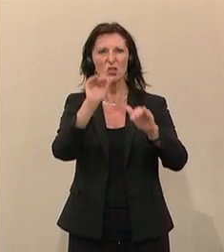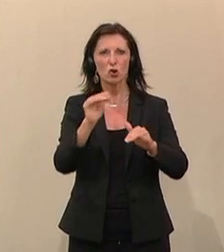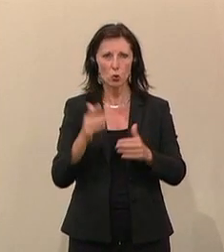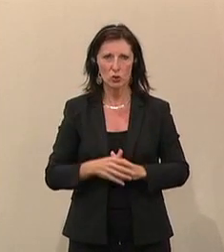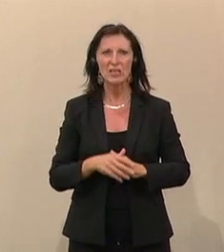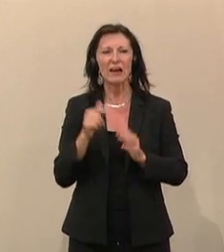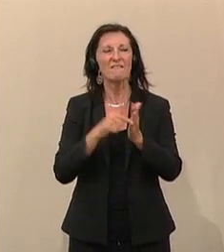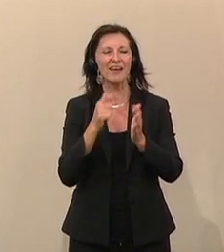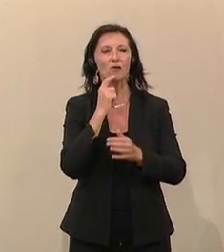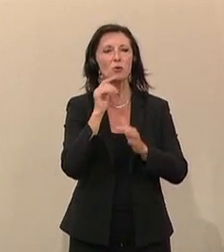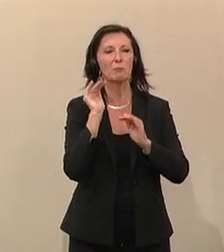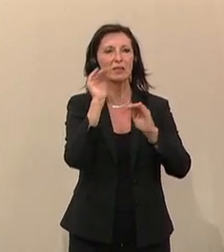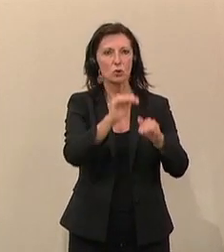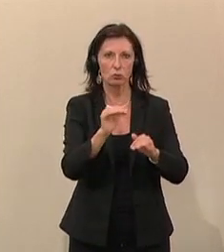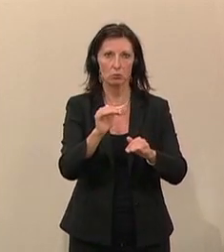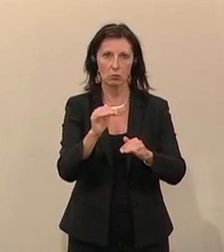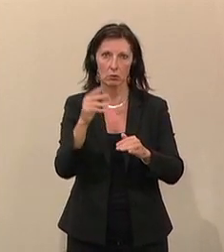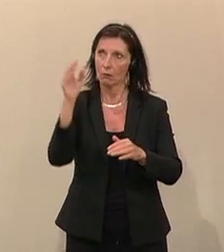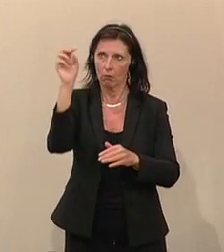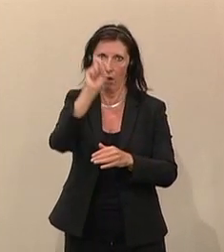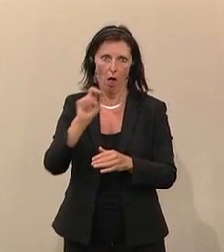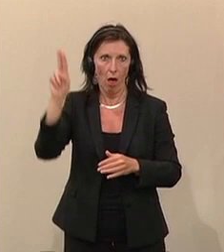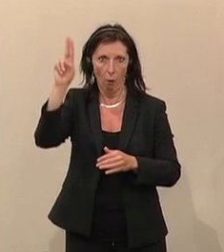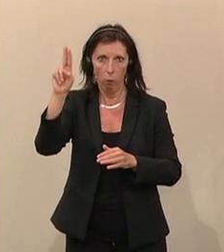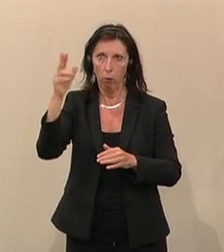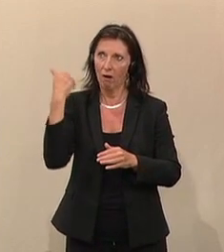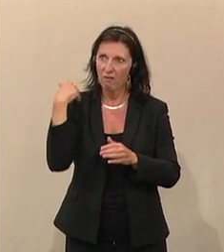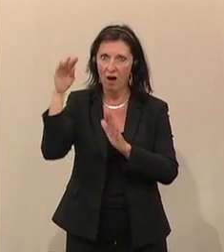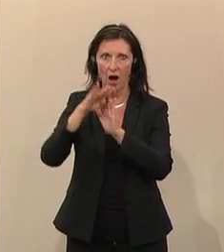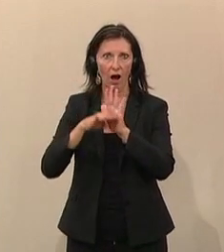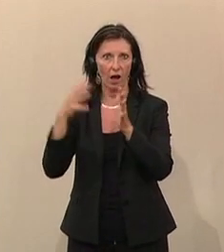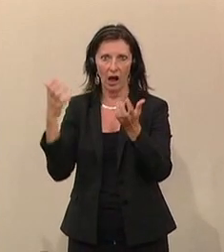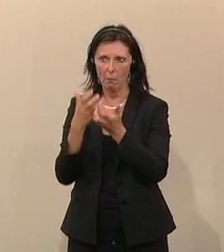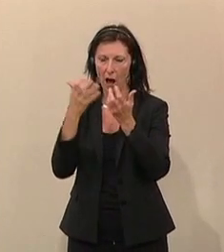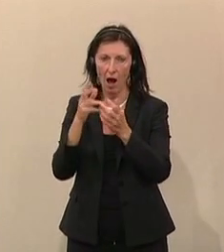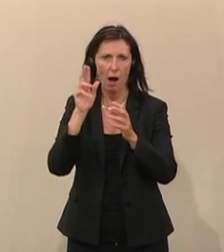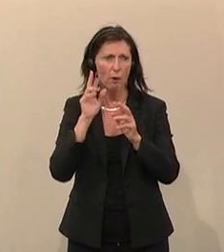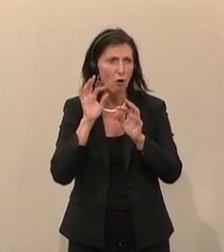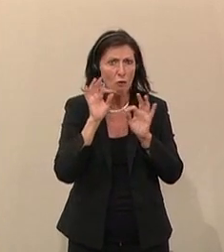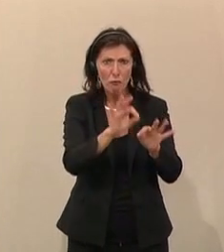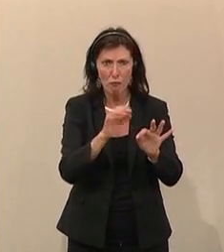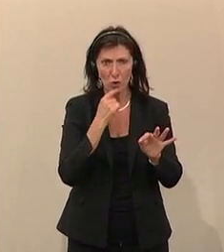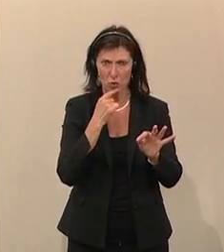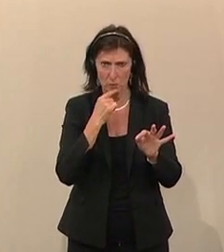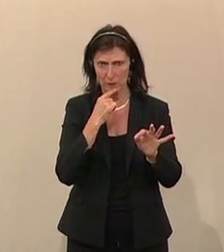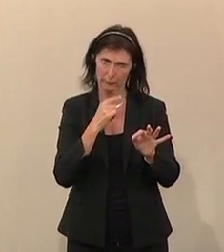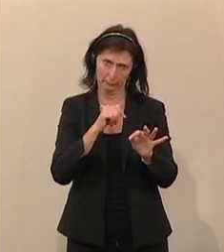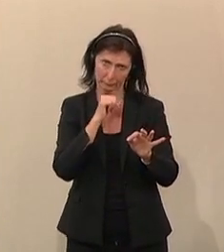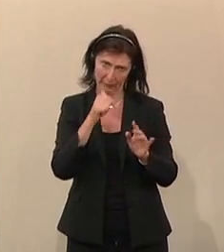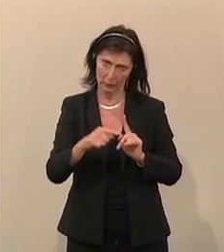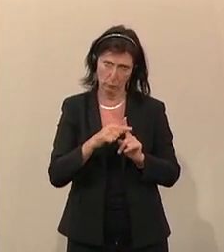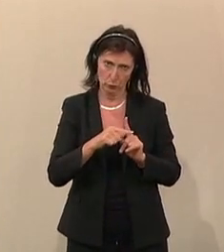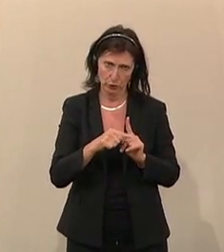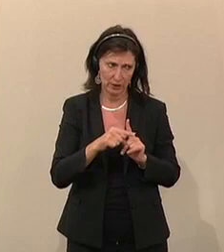gekommen sind die in letzter konsequenz nicht zum nutzen der konsumenten waren und hier werden wir uns auch einbringen mit der frau minister